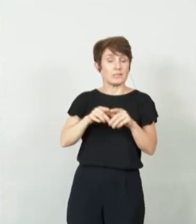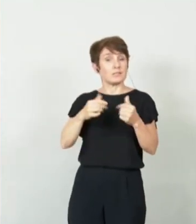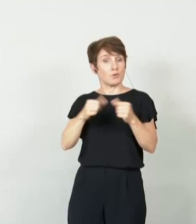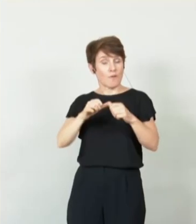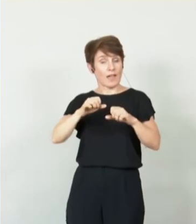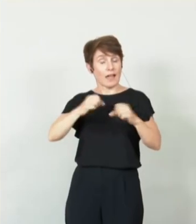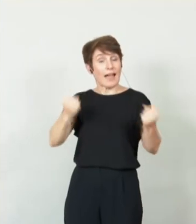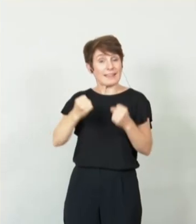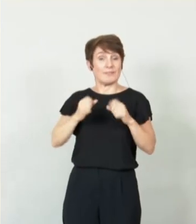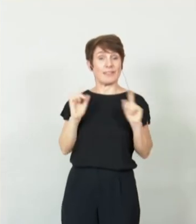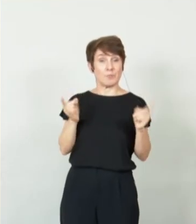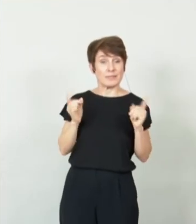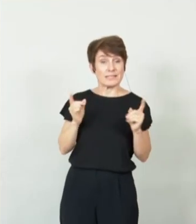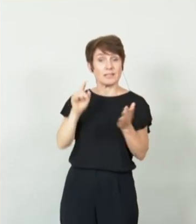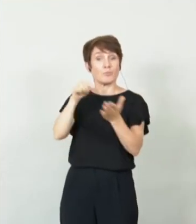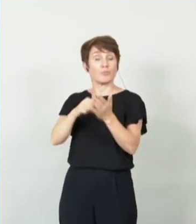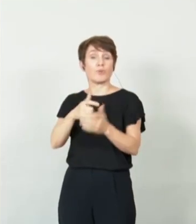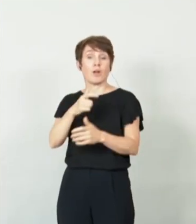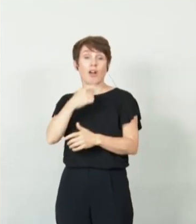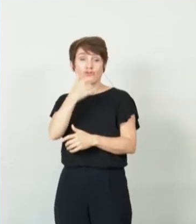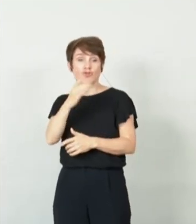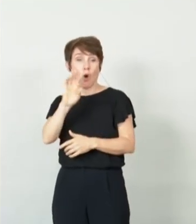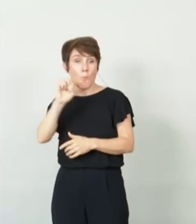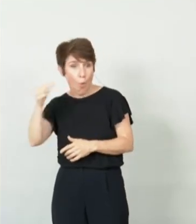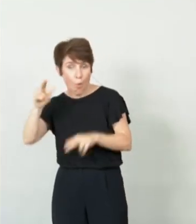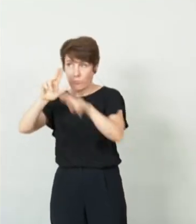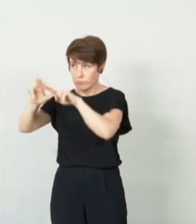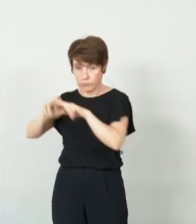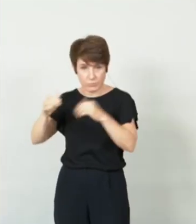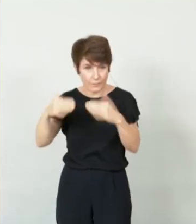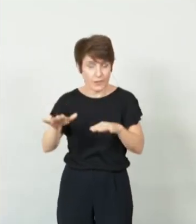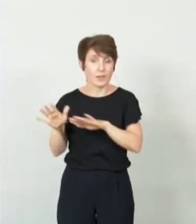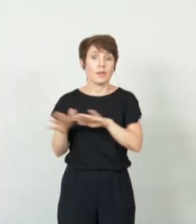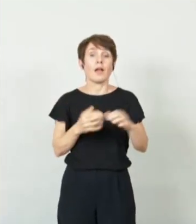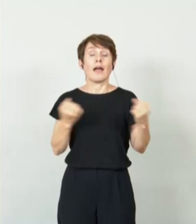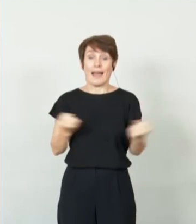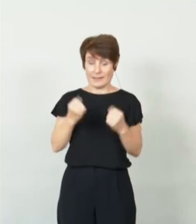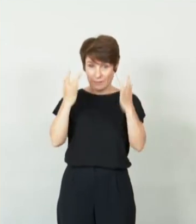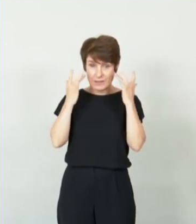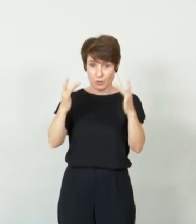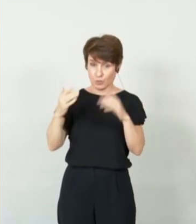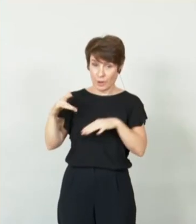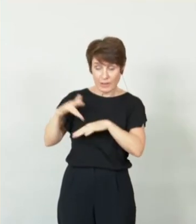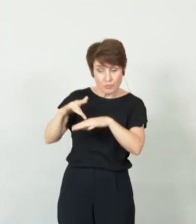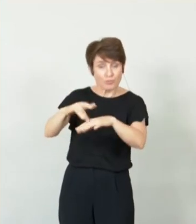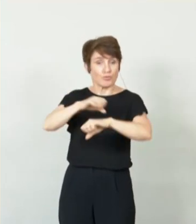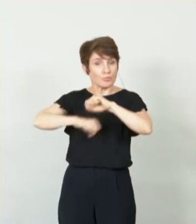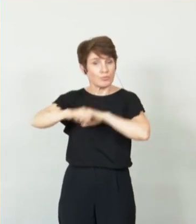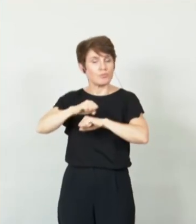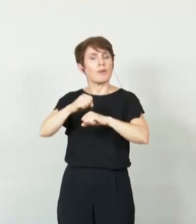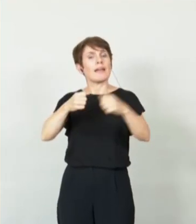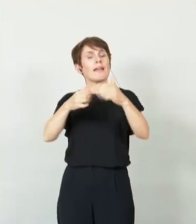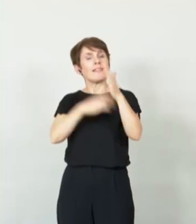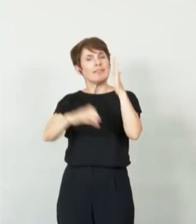jambon mais aussi des actions culturelles et avec une méthode à une délibération cadre a été adoptée